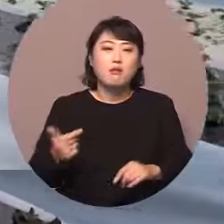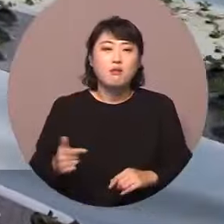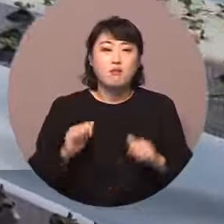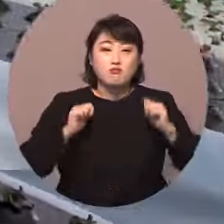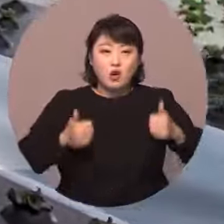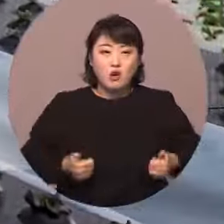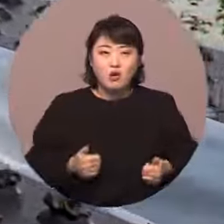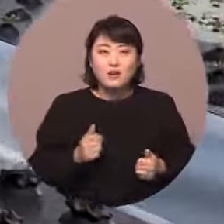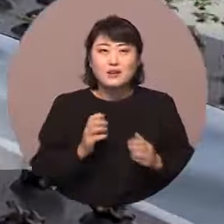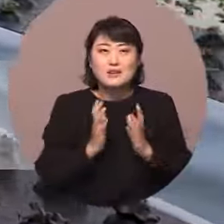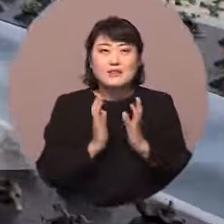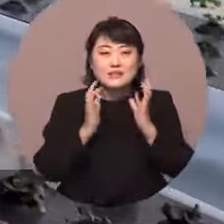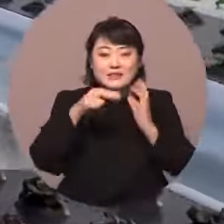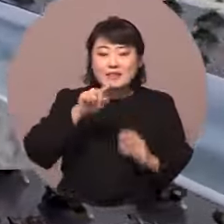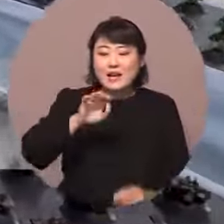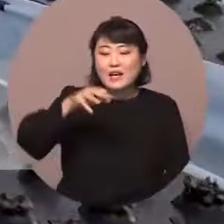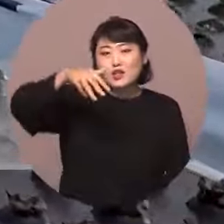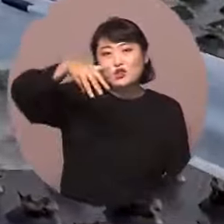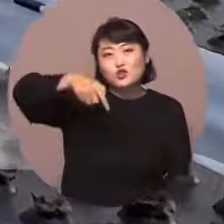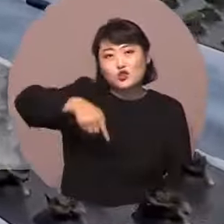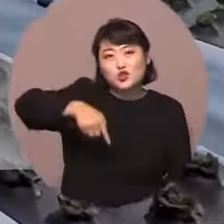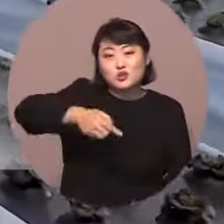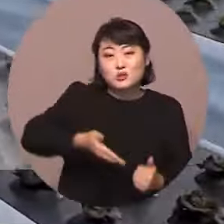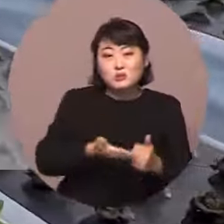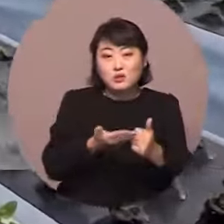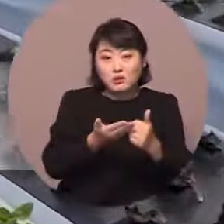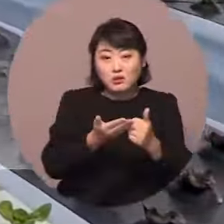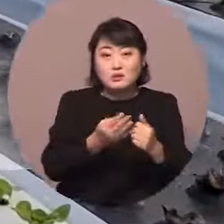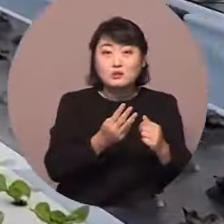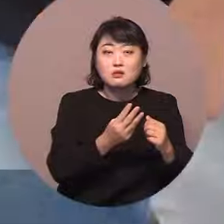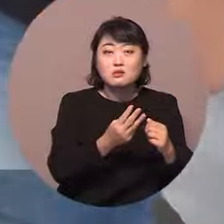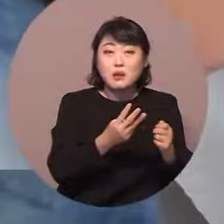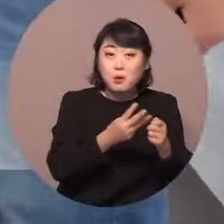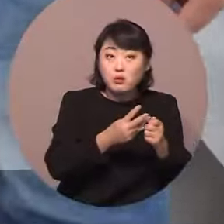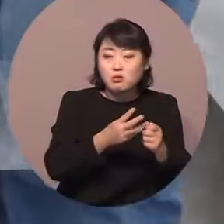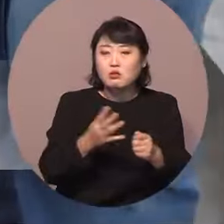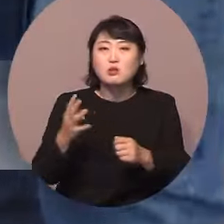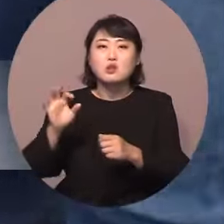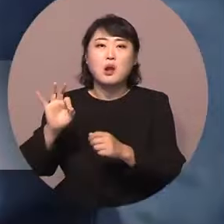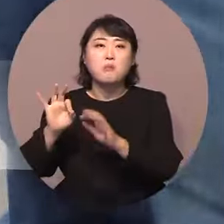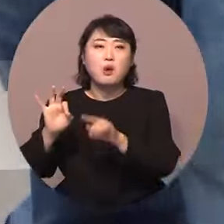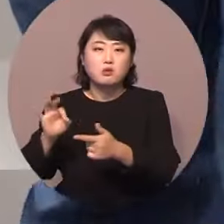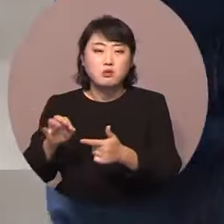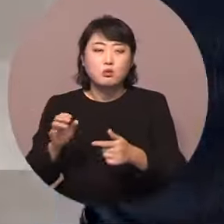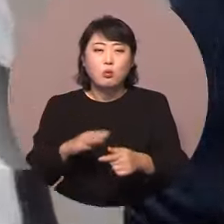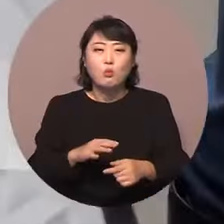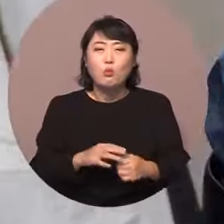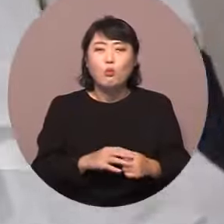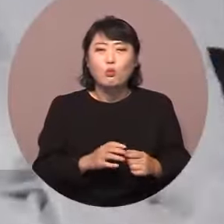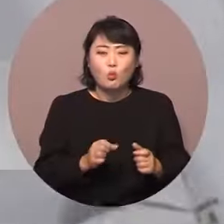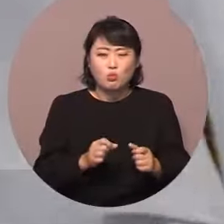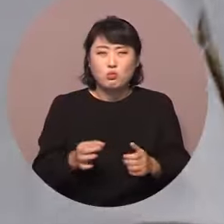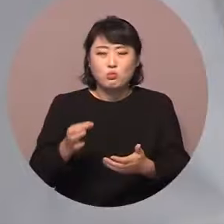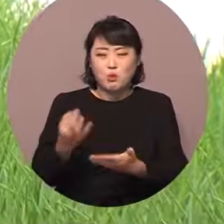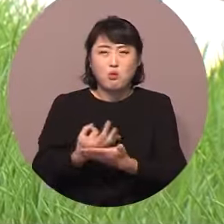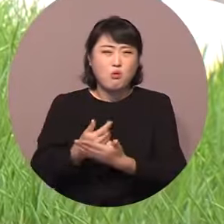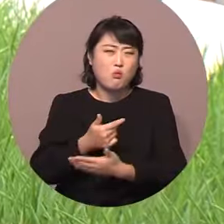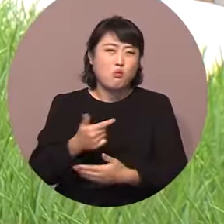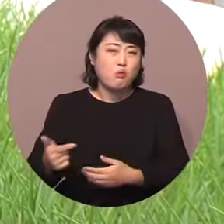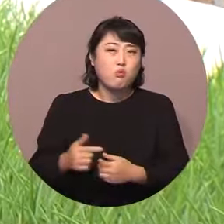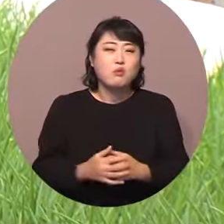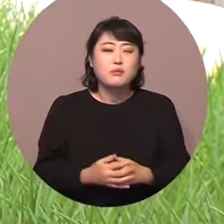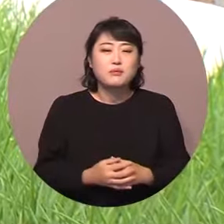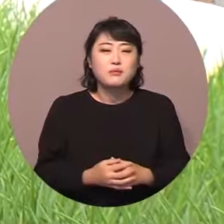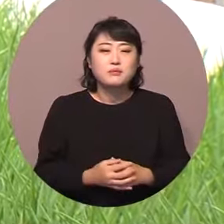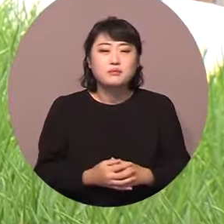상추재배 농가 역시 연간 세 번이던 수학을 번으로 소득은 4천만 원에서 2억원까지 끌어올렸습니다